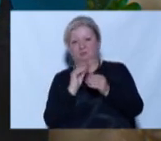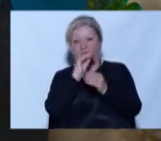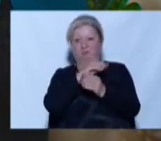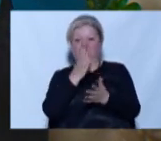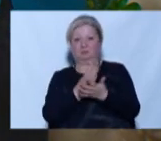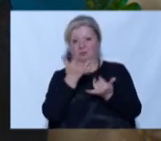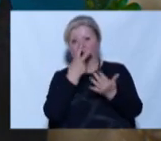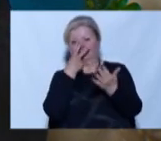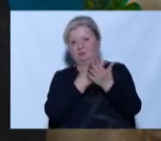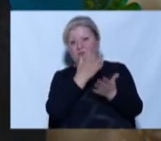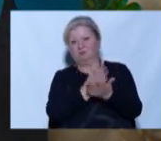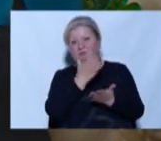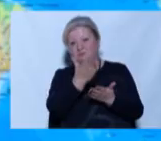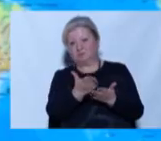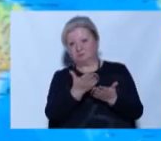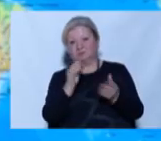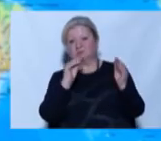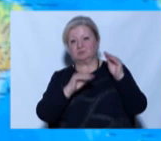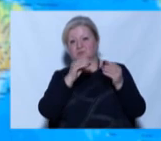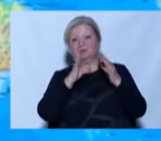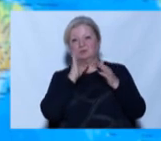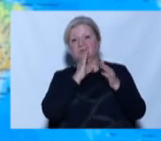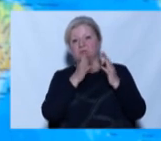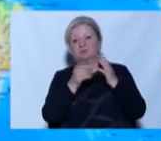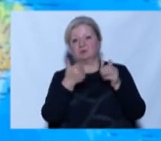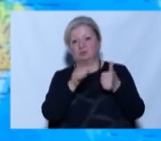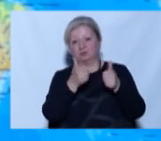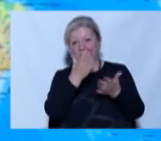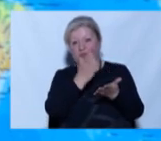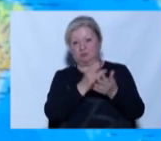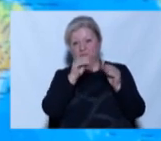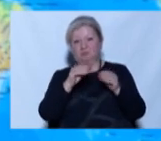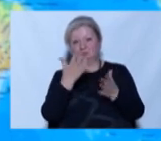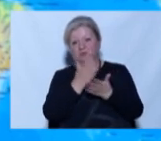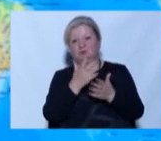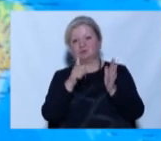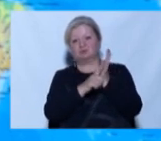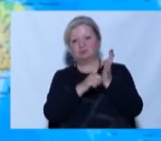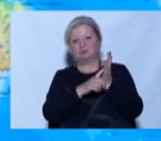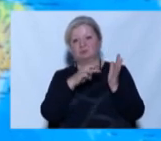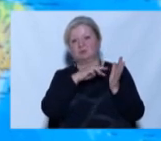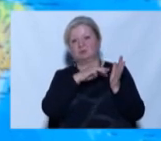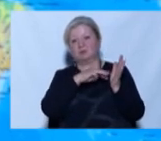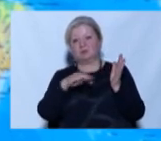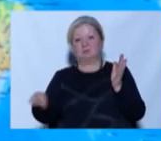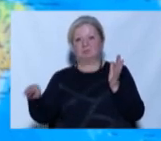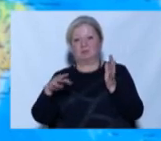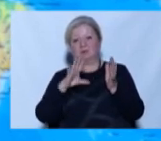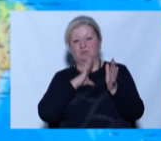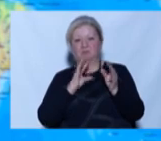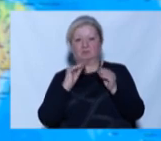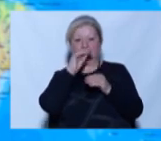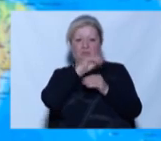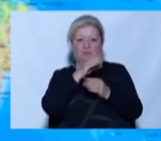არის დასახლებული დედამიწა და რა რაოდენობის მოსახლეობა 7 მილიარდს გადააჭარბა უკვე დედამიწის მოსახლეობა